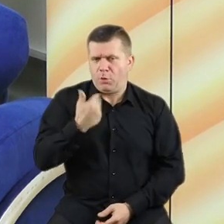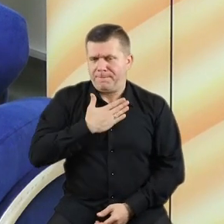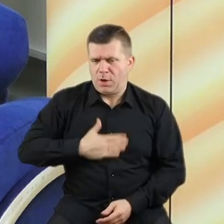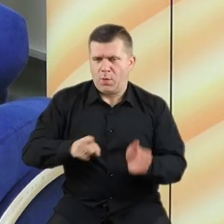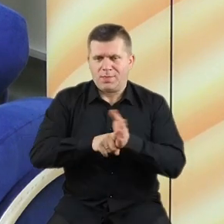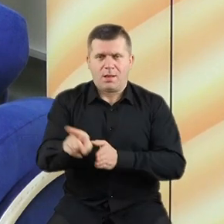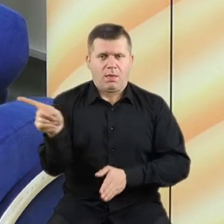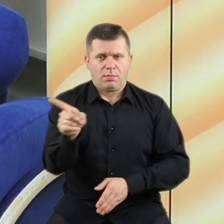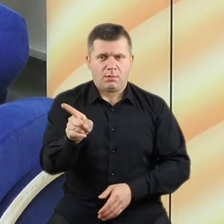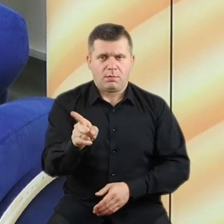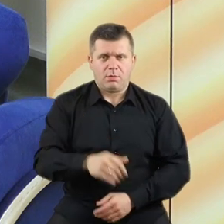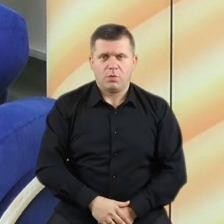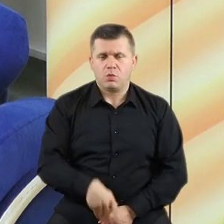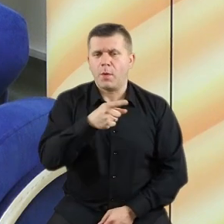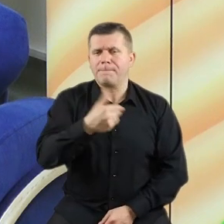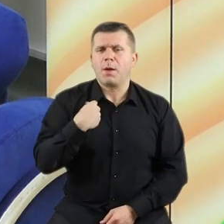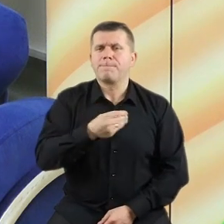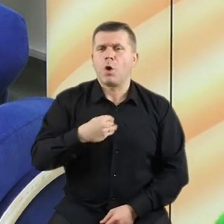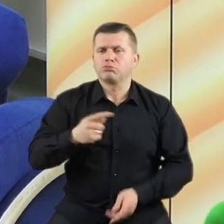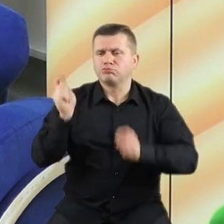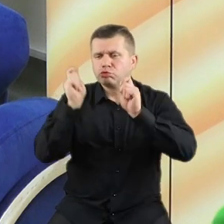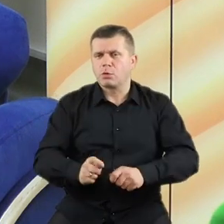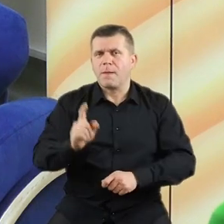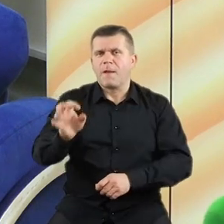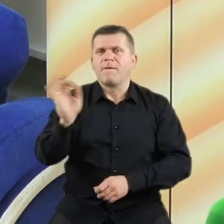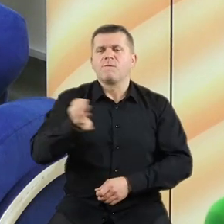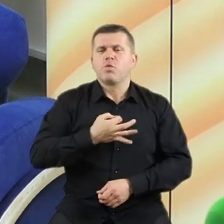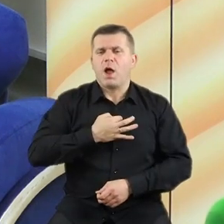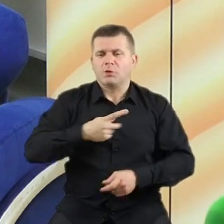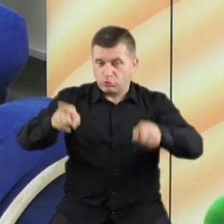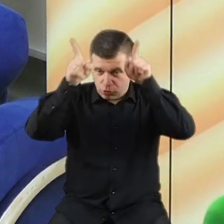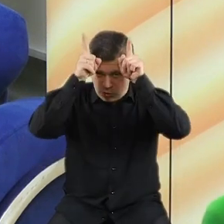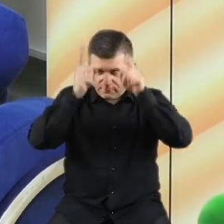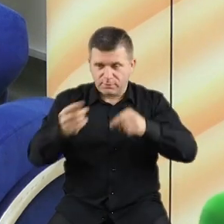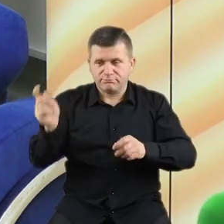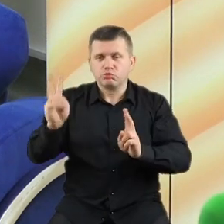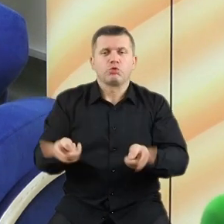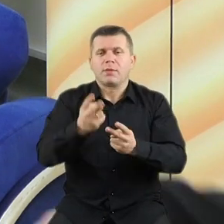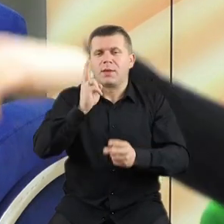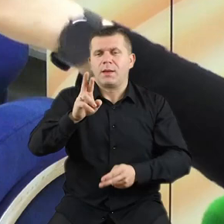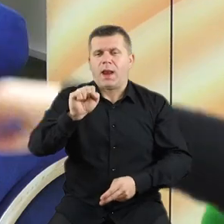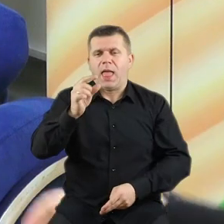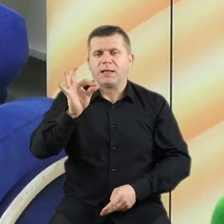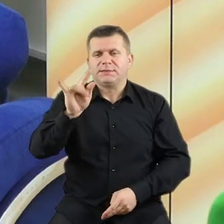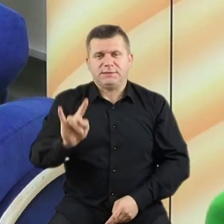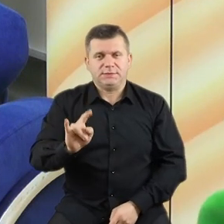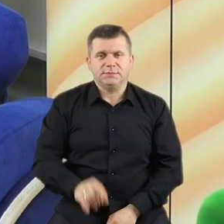miła dla nich i to byli Polacy, którzy przyjechali z własną krową z Kresów i